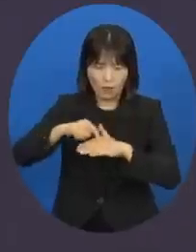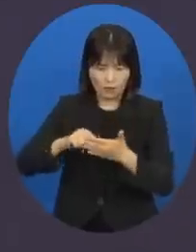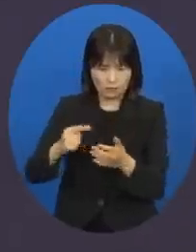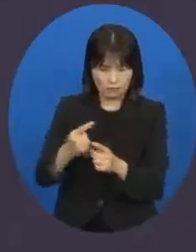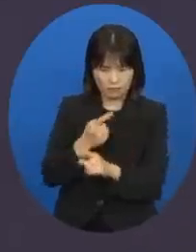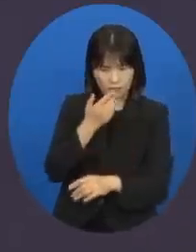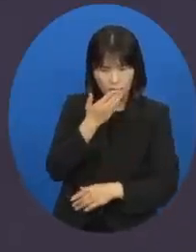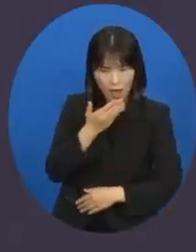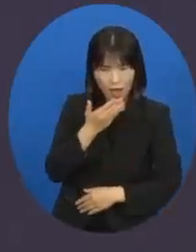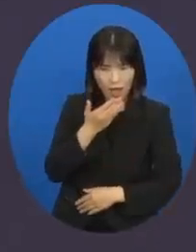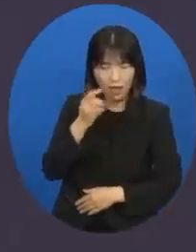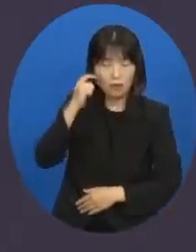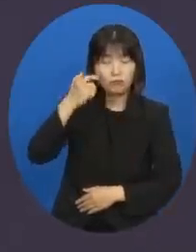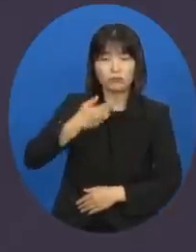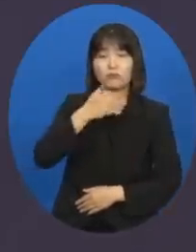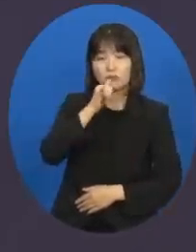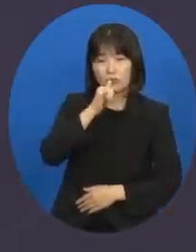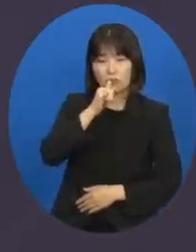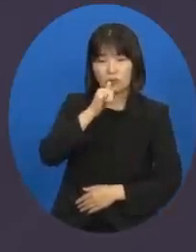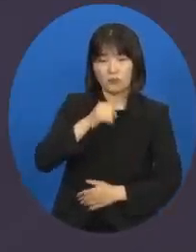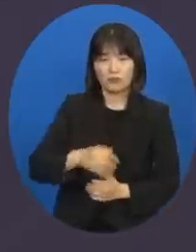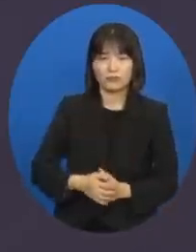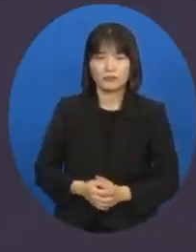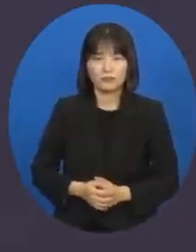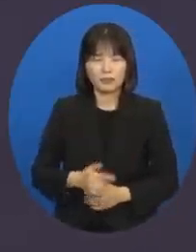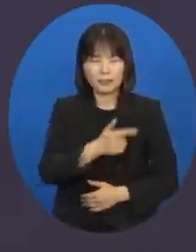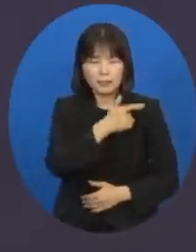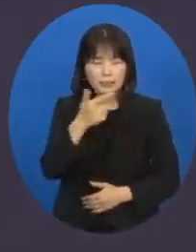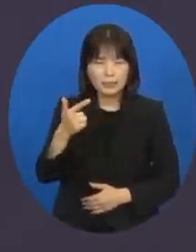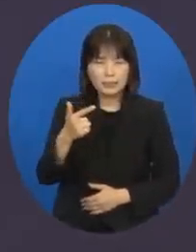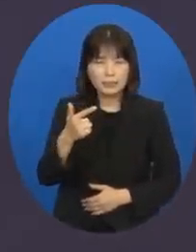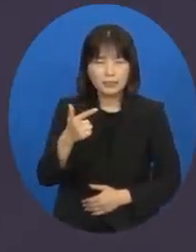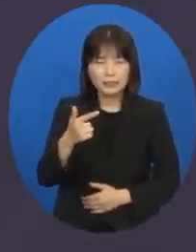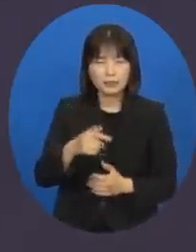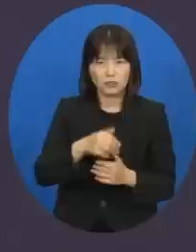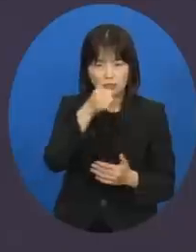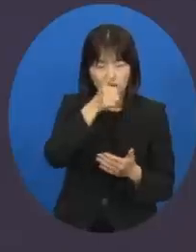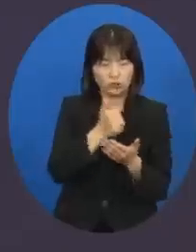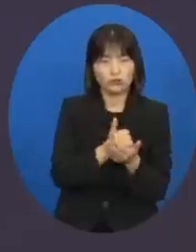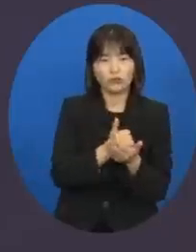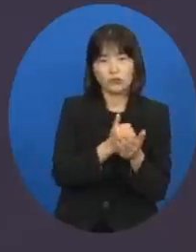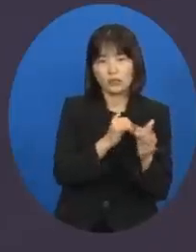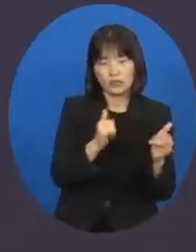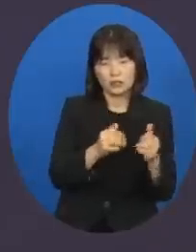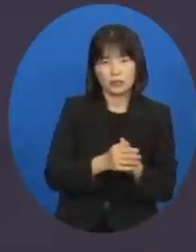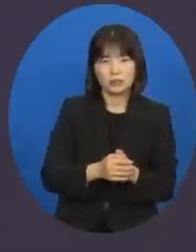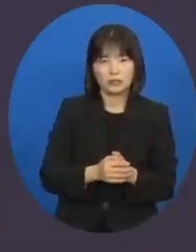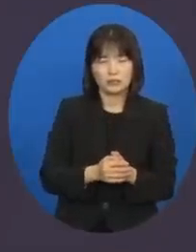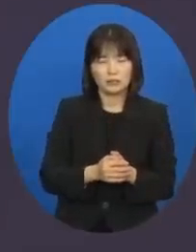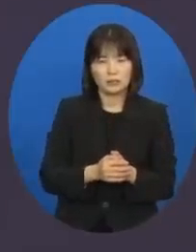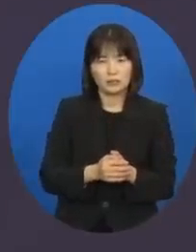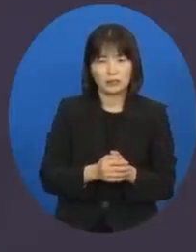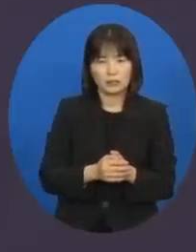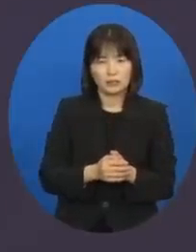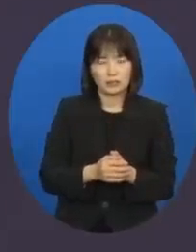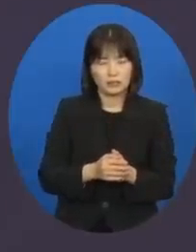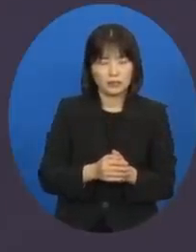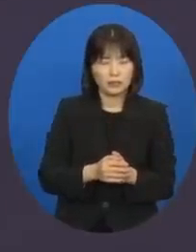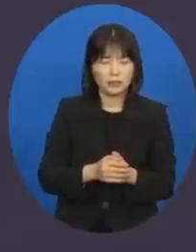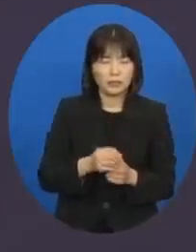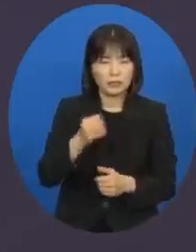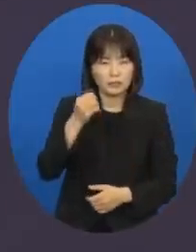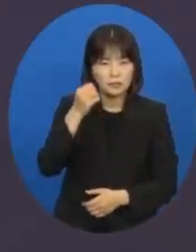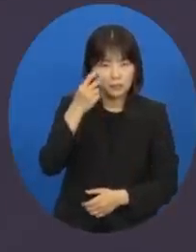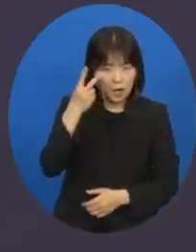모릅니다. 여러분 그 흉악한 사울이 바울되는 것은 단 1분도 걸리지 않았습니다. 사울아 사울아